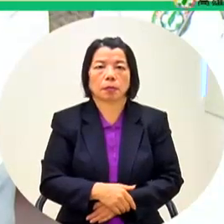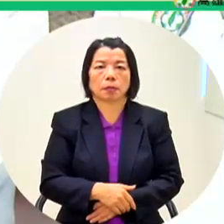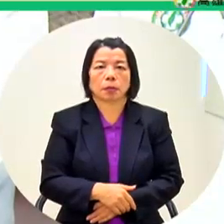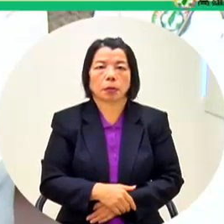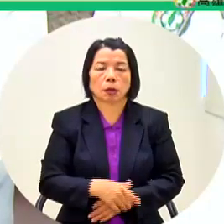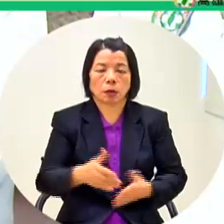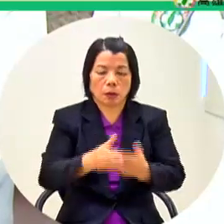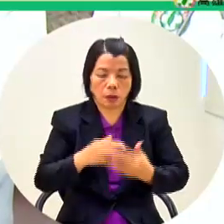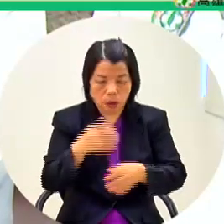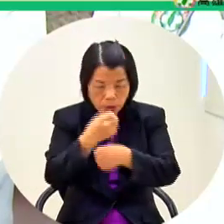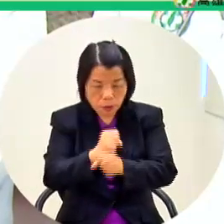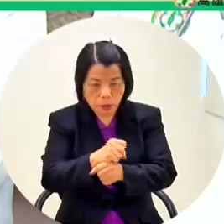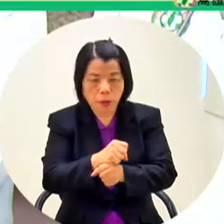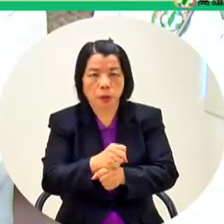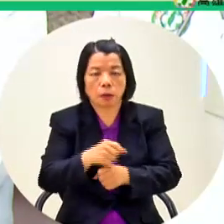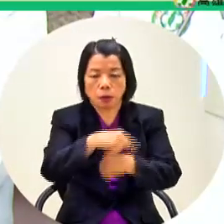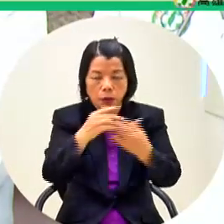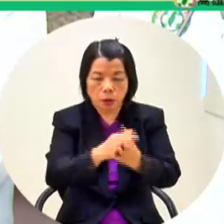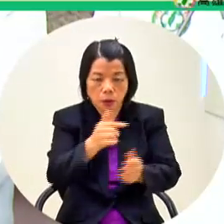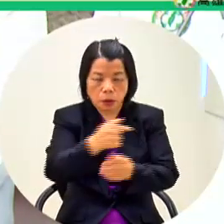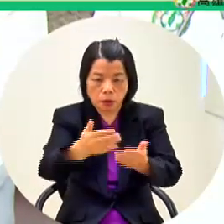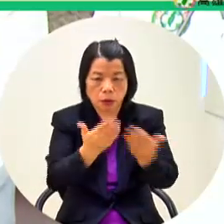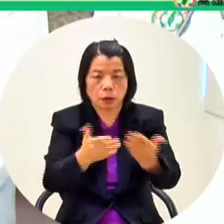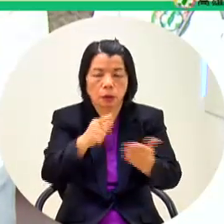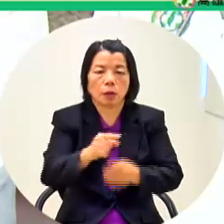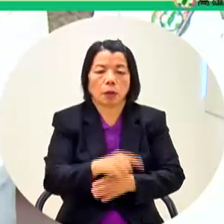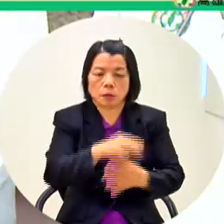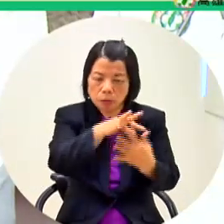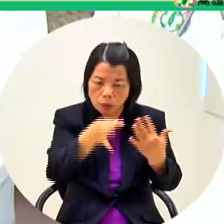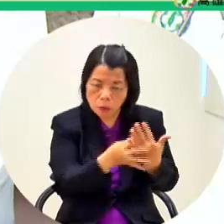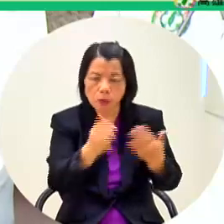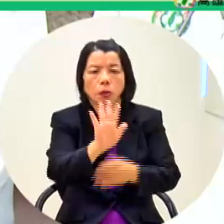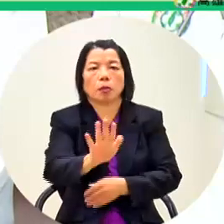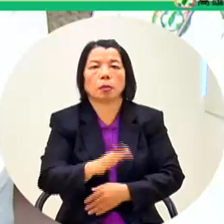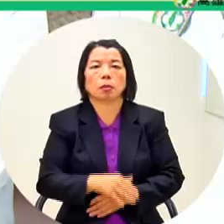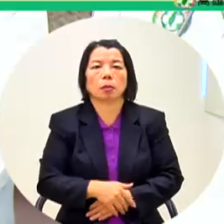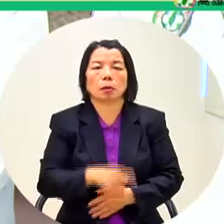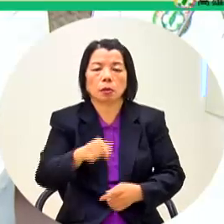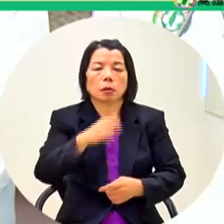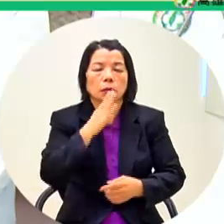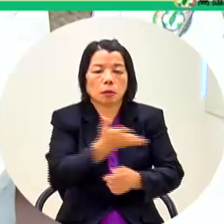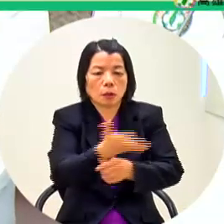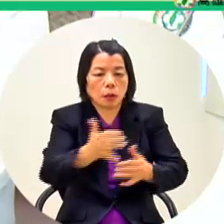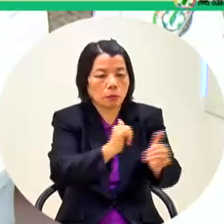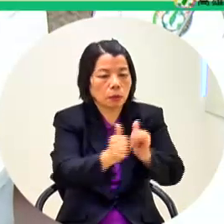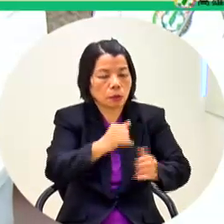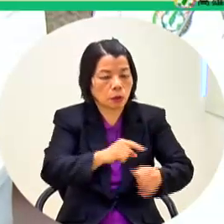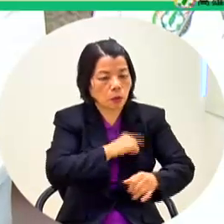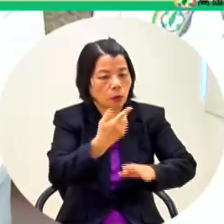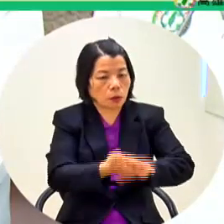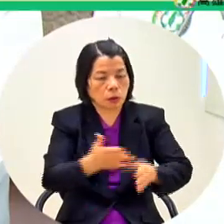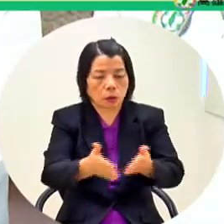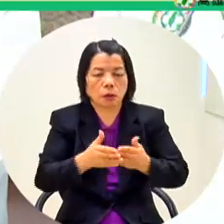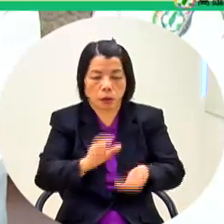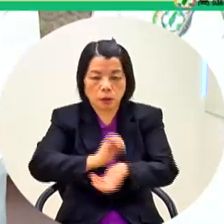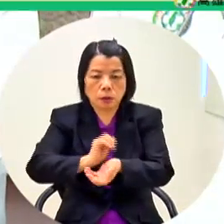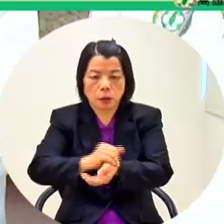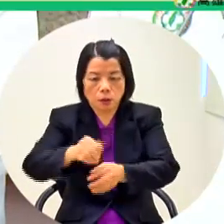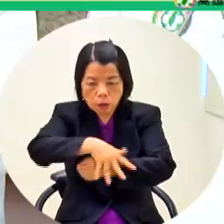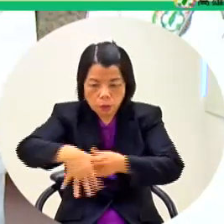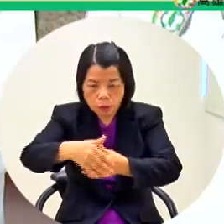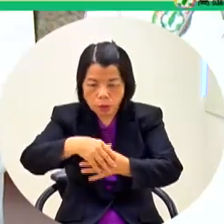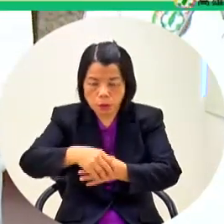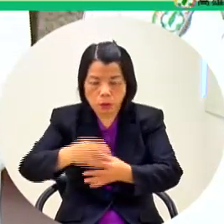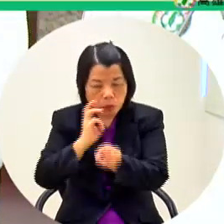检体采检送验也有非常清楚 SOP 流程，这个是让民众安心，医疗体系制成一个系